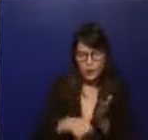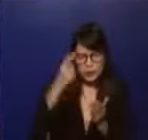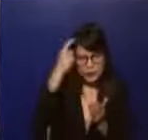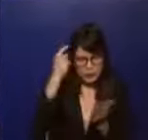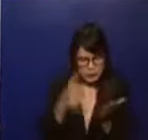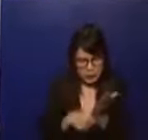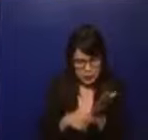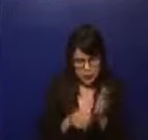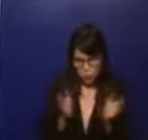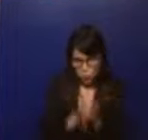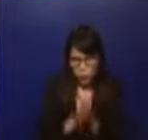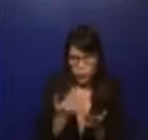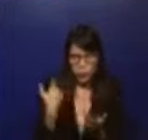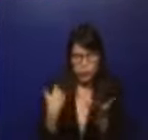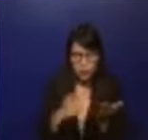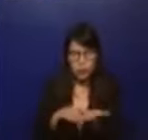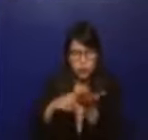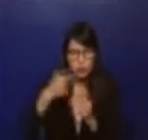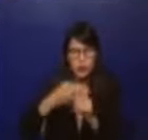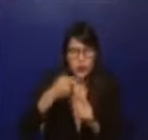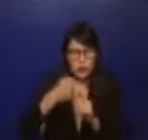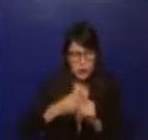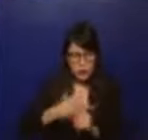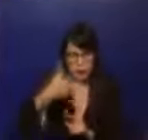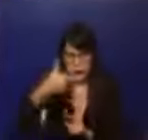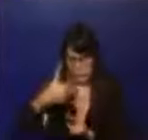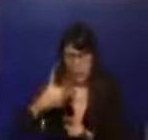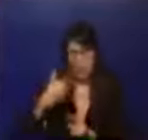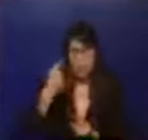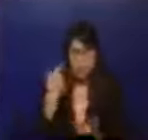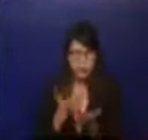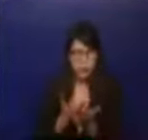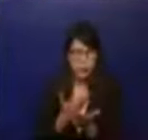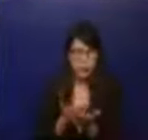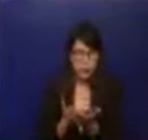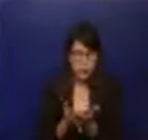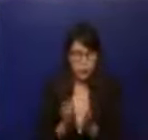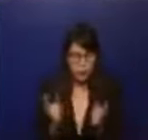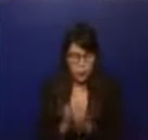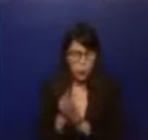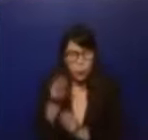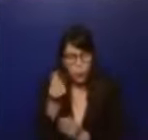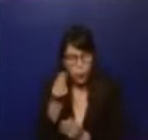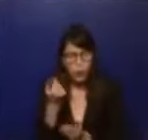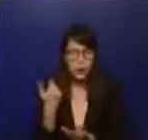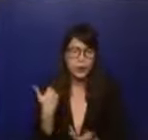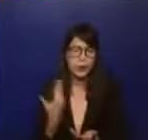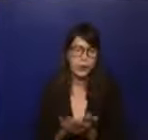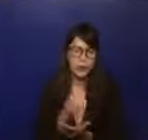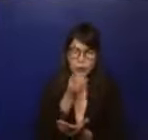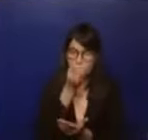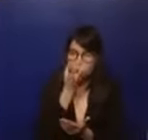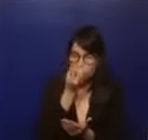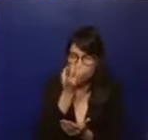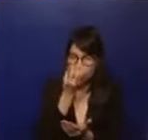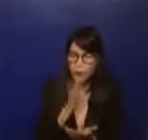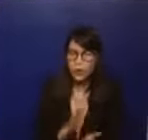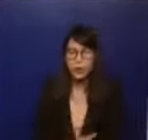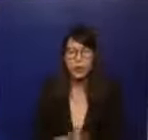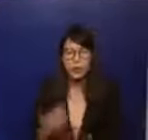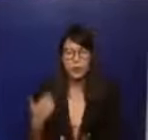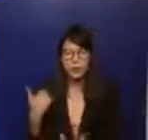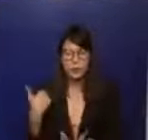ำปีที่เราจะยื่นกันทุกๆเดือนมีนานะคะอย่างเช่นเงินรางวัลจากสลากกาชาดเงินดอกเบี้ยที่ได้จากบัญชีสหก